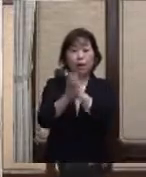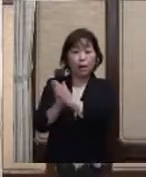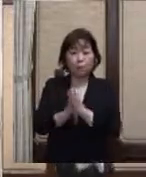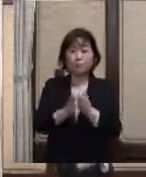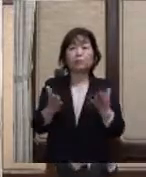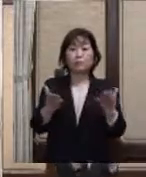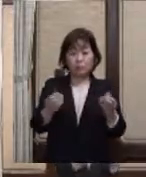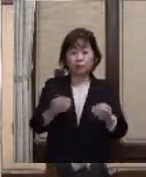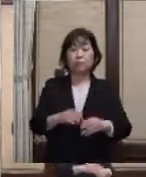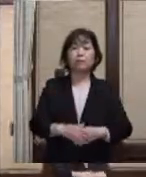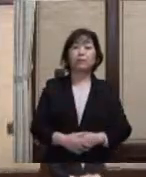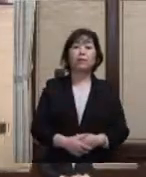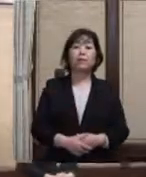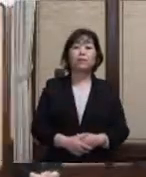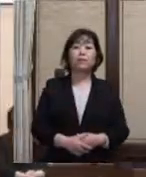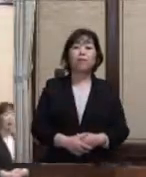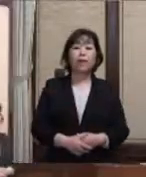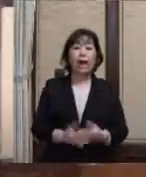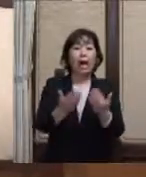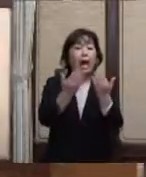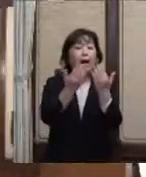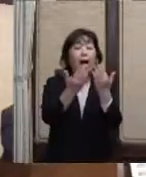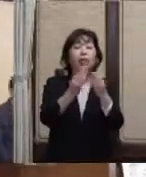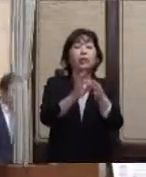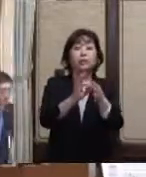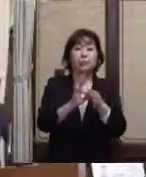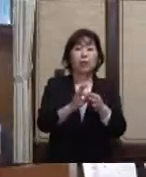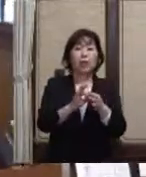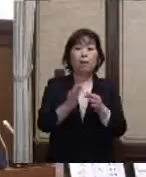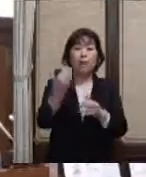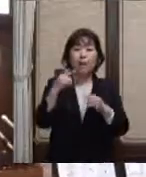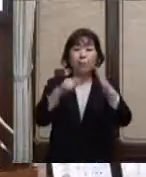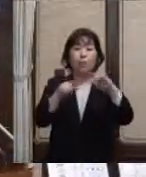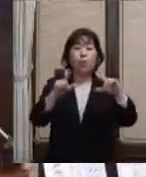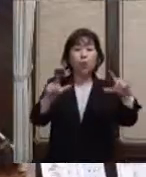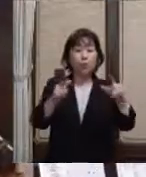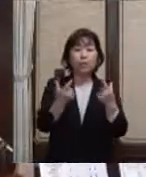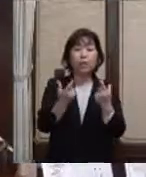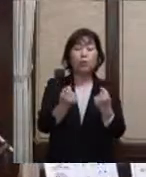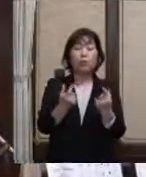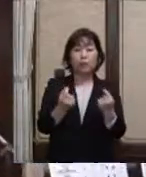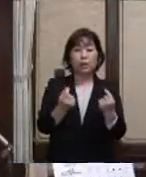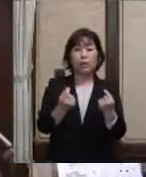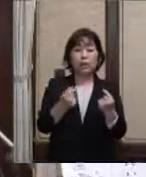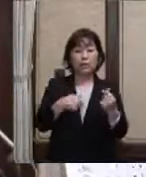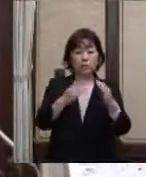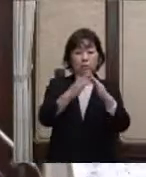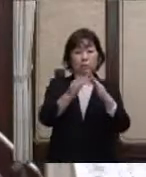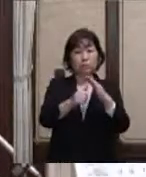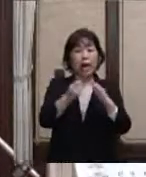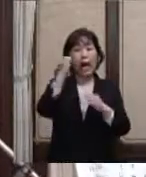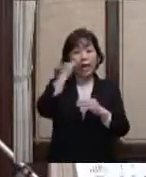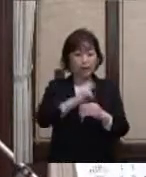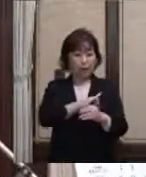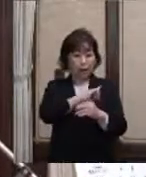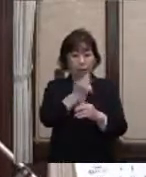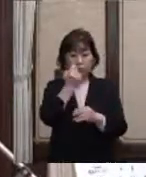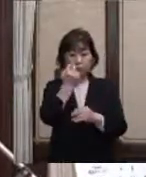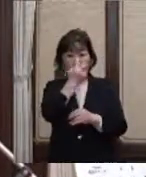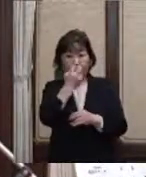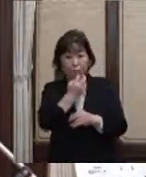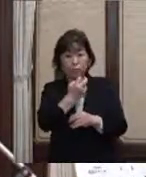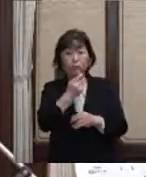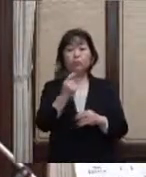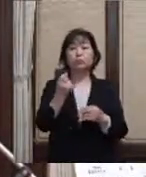。 学校についてはもう前にも公表してますとおり、自宅でのまず朝の検温の実